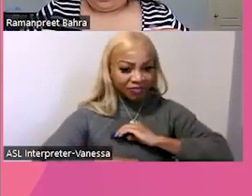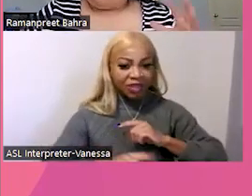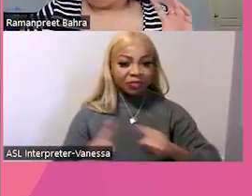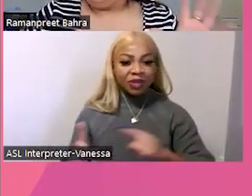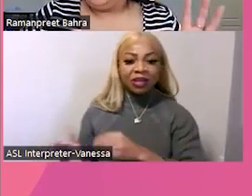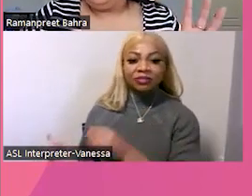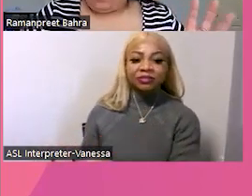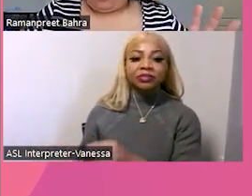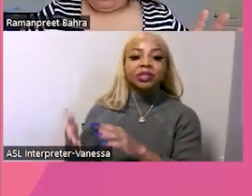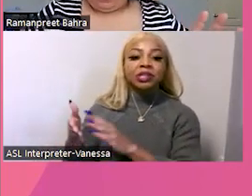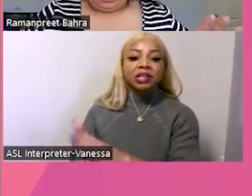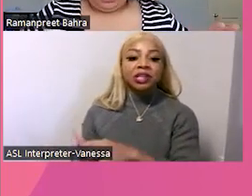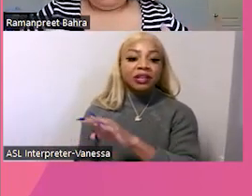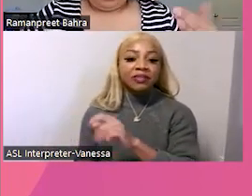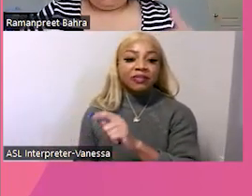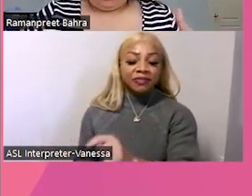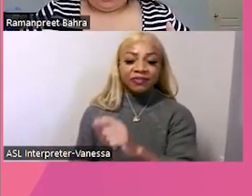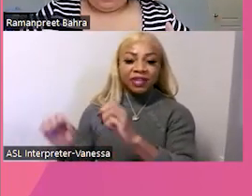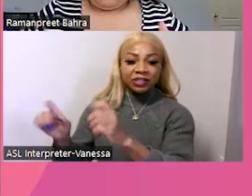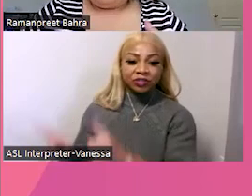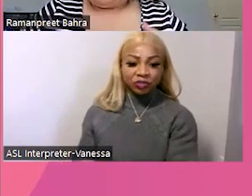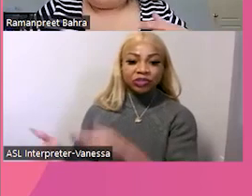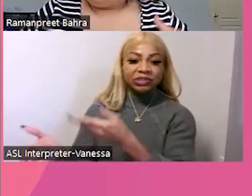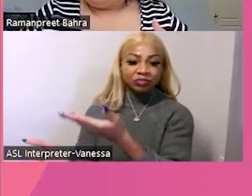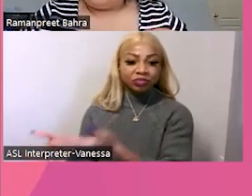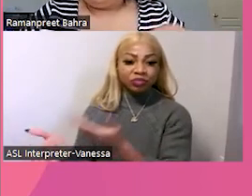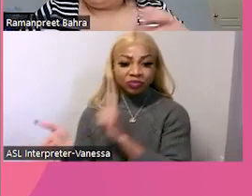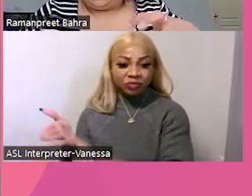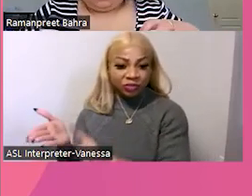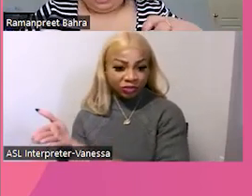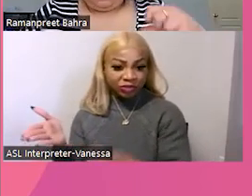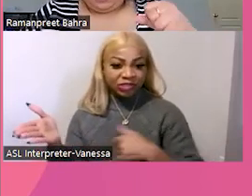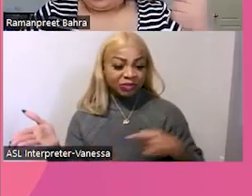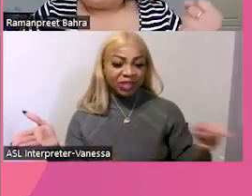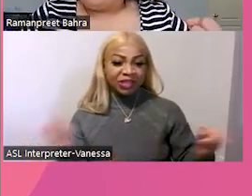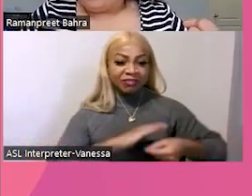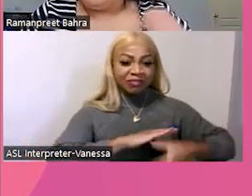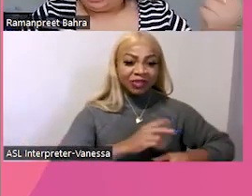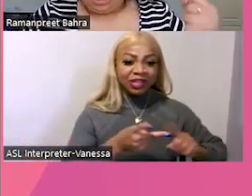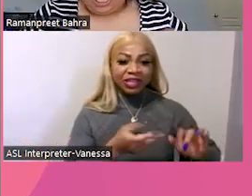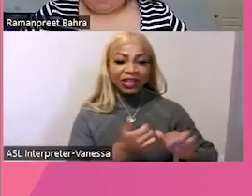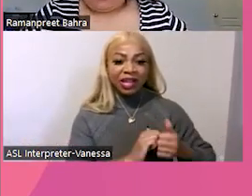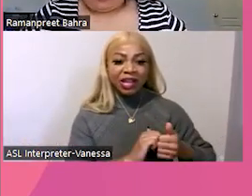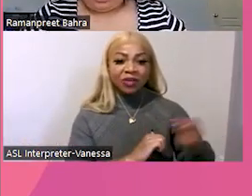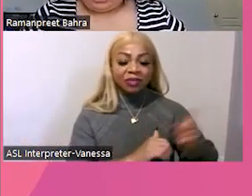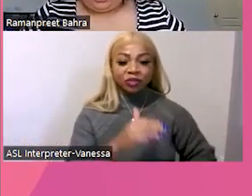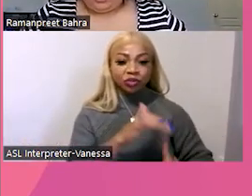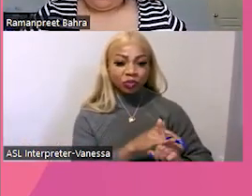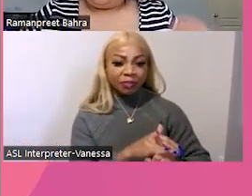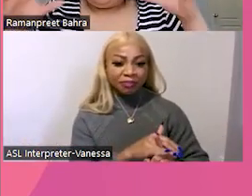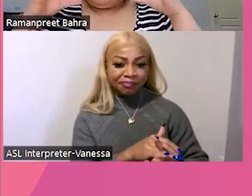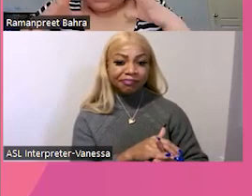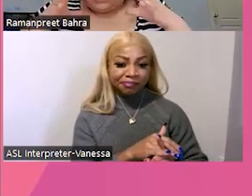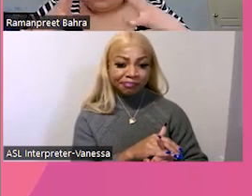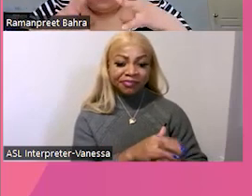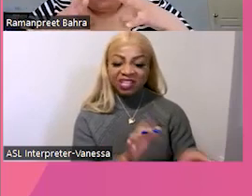et ça, les personnes corpulentes rapportent cela et rapportent que cela diminue leur voix, mais aussi la